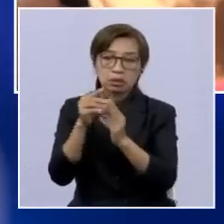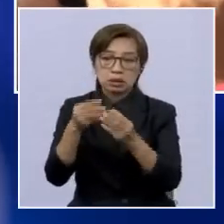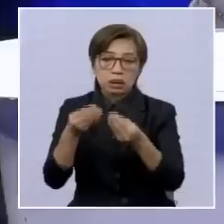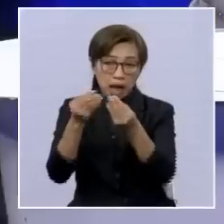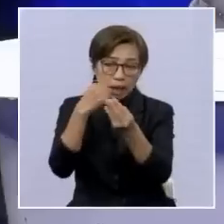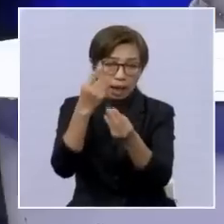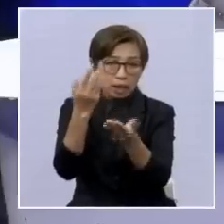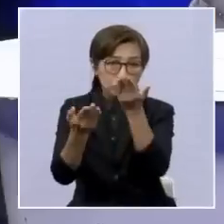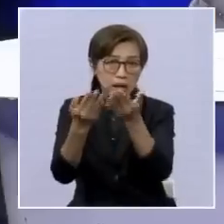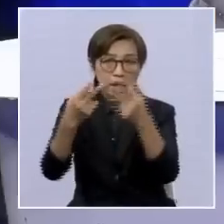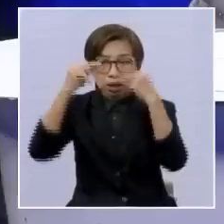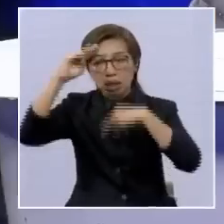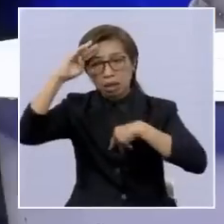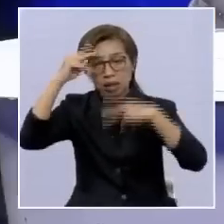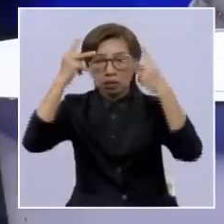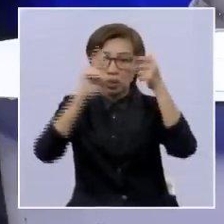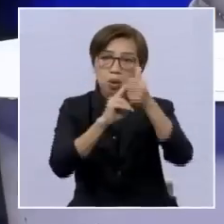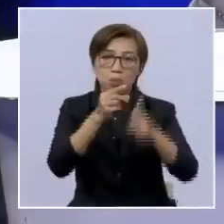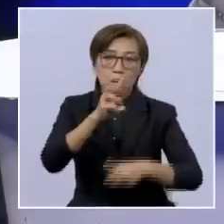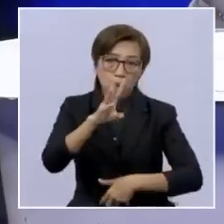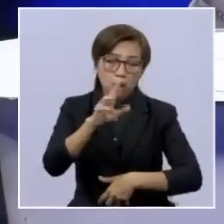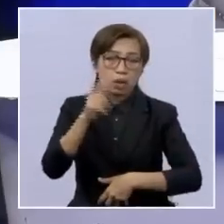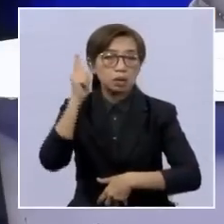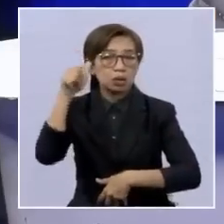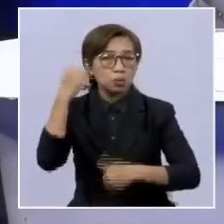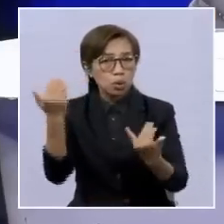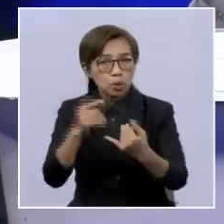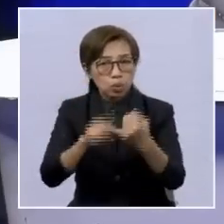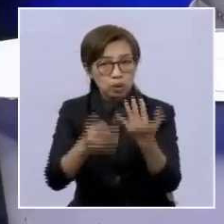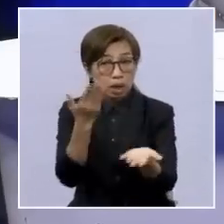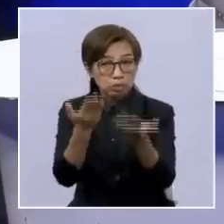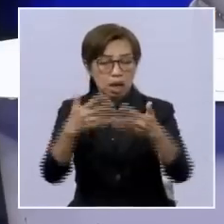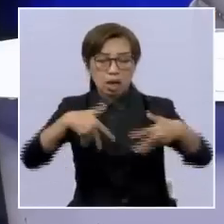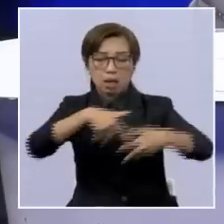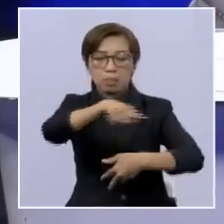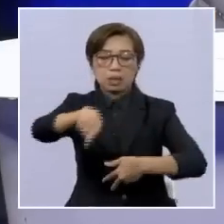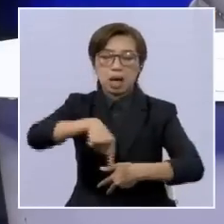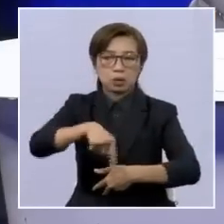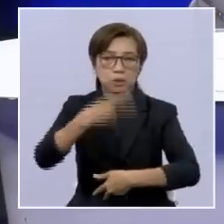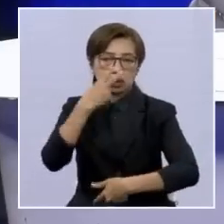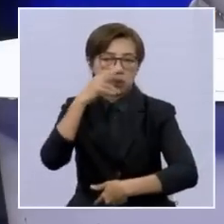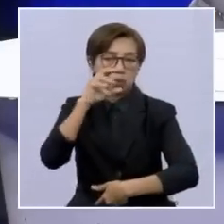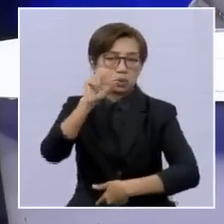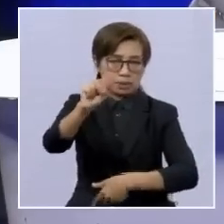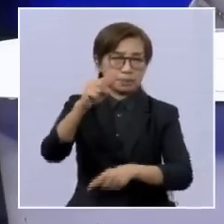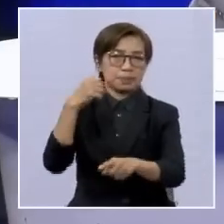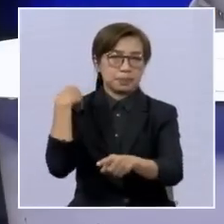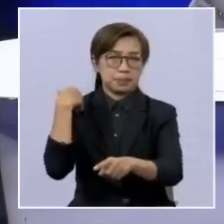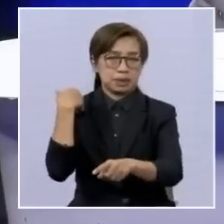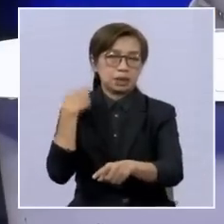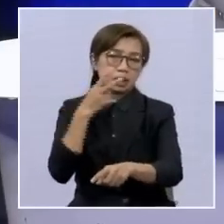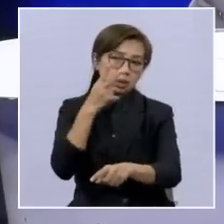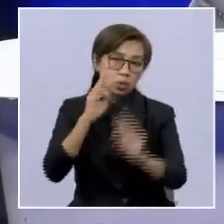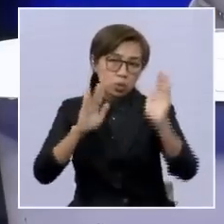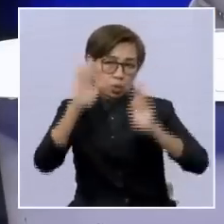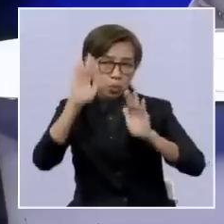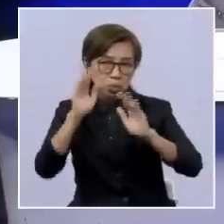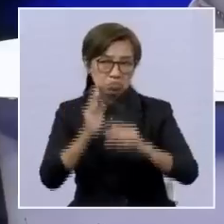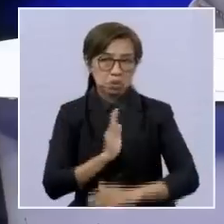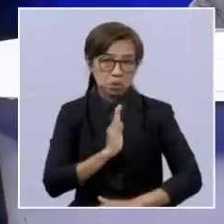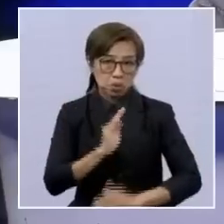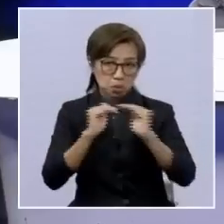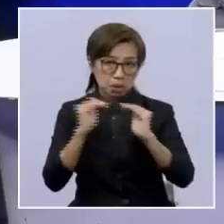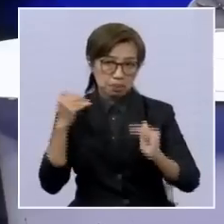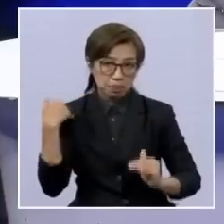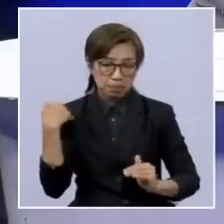ไม่ว่าจะเป็นบิ๊กตู่บิ๊กป้อมหรือว่าคุณอุ๊งอิ๊งหรือคนอื่นเนี่ยนะประชาชนก็คงจับตาดูอยู่นอกสภาเนี่ยแหละว่าจะโหวตออกมาแบบเที่ยงธรรมหรือเปล่านะ